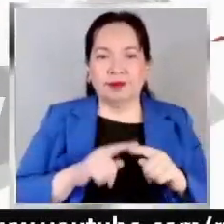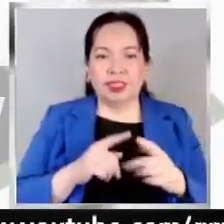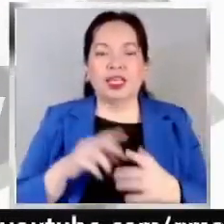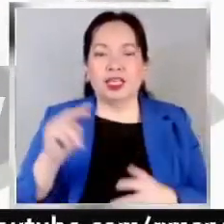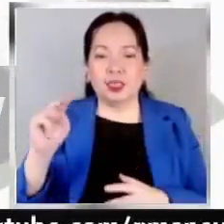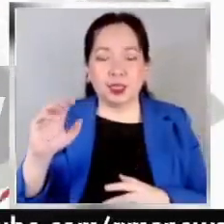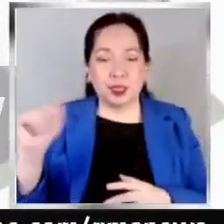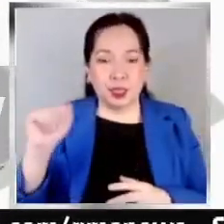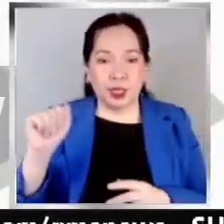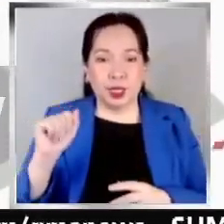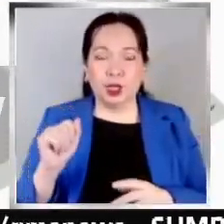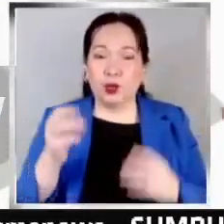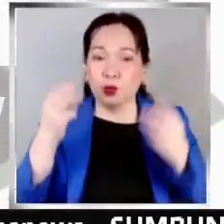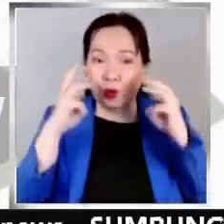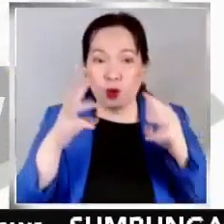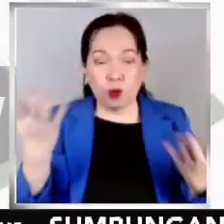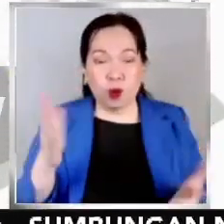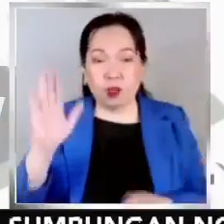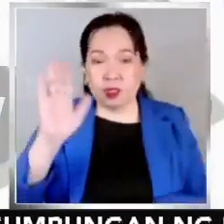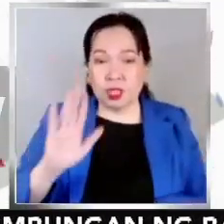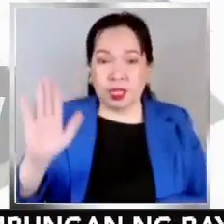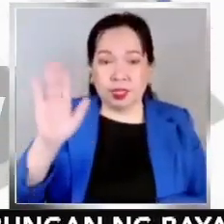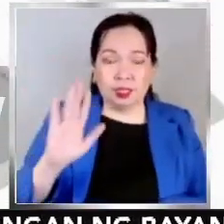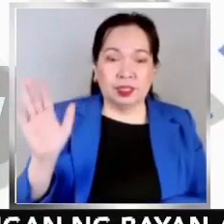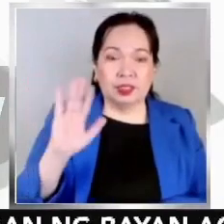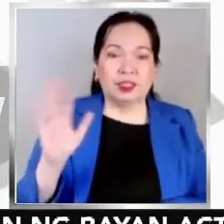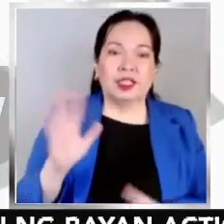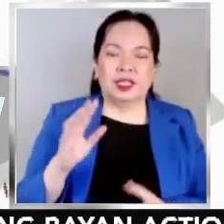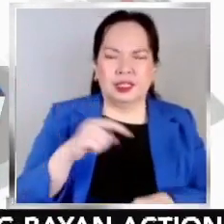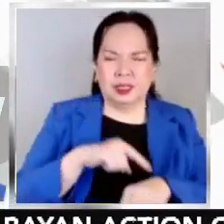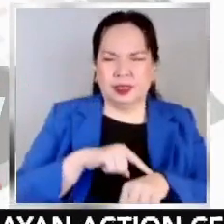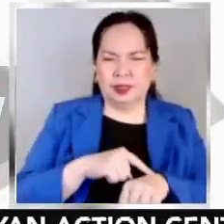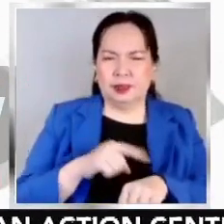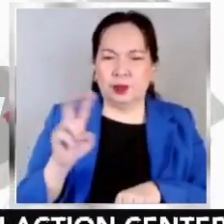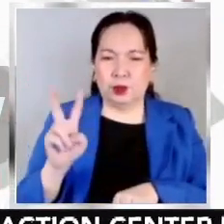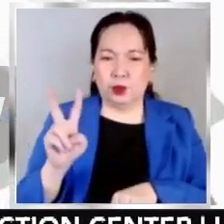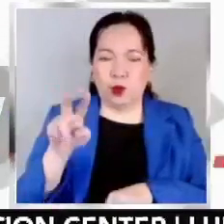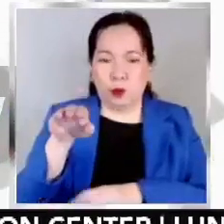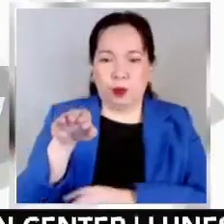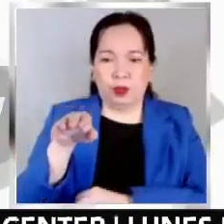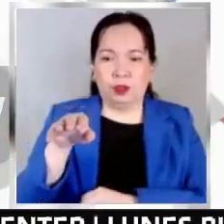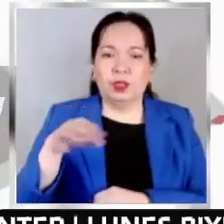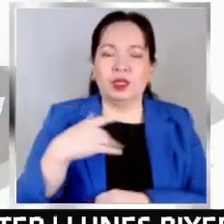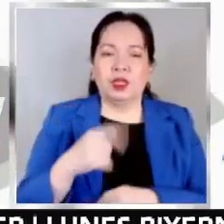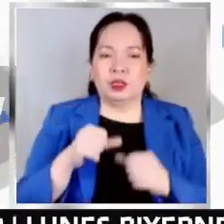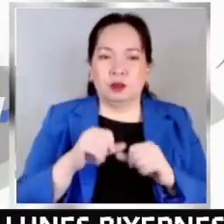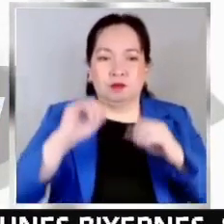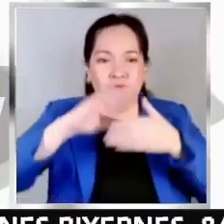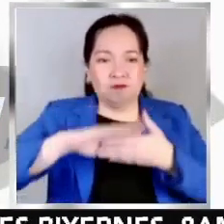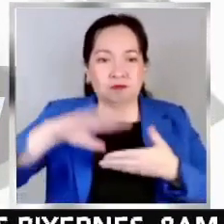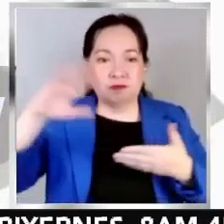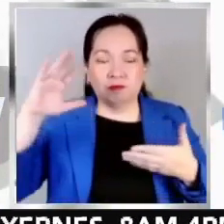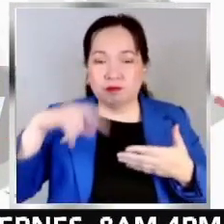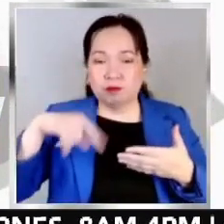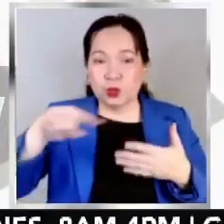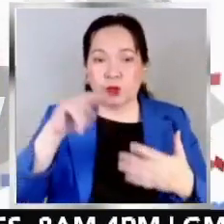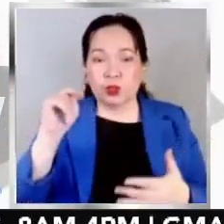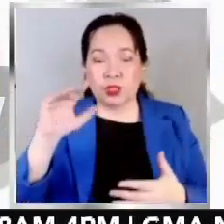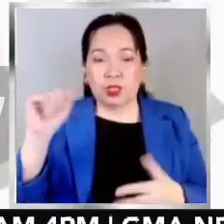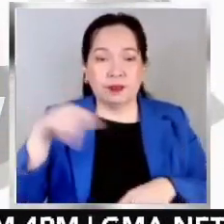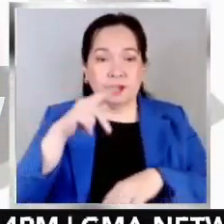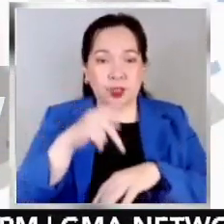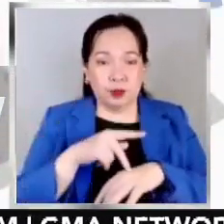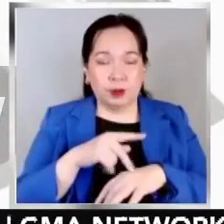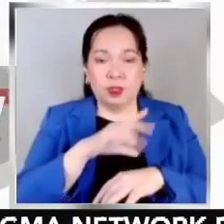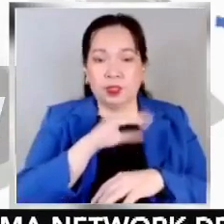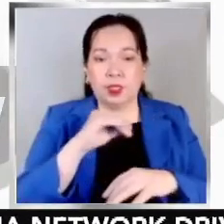Cheerleading Competition sa linggo simula alas 2 ng hapon sa GTV at via livestream sa NCAA Philippines at GMA Sports Facebook